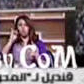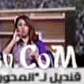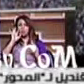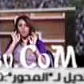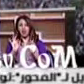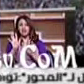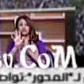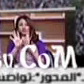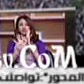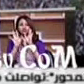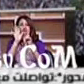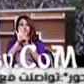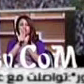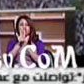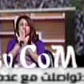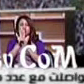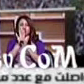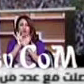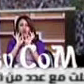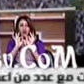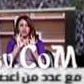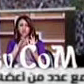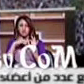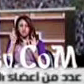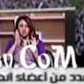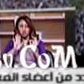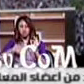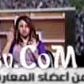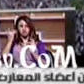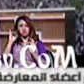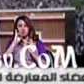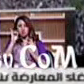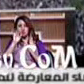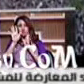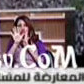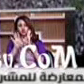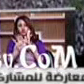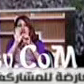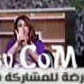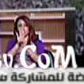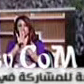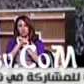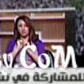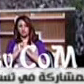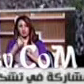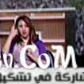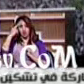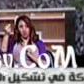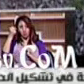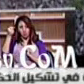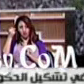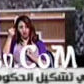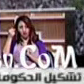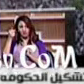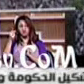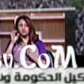ودمائنا لكن لن نسمح بالاعتداء على حد حتى من معارضنا